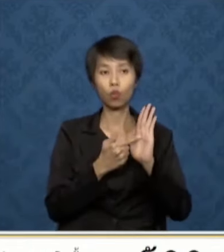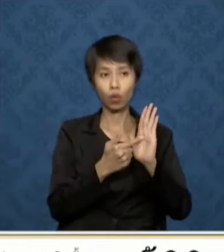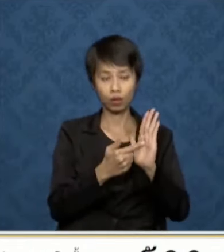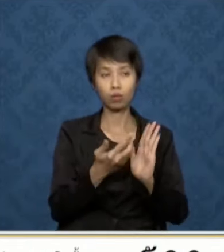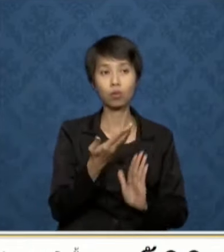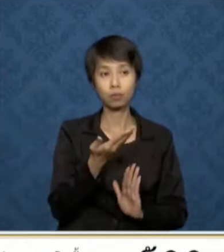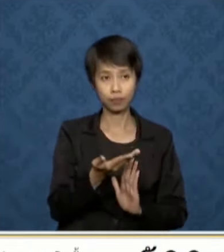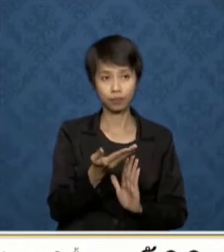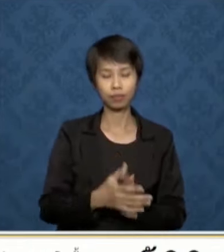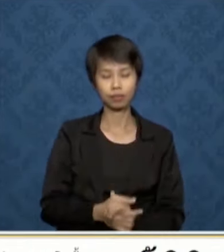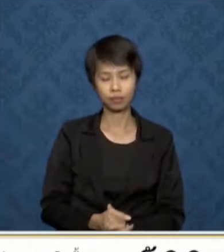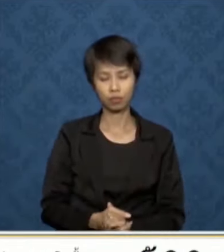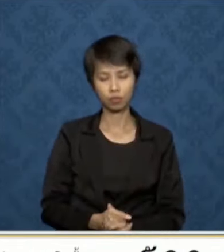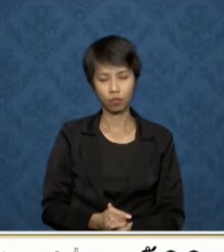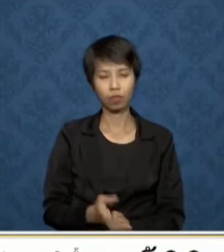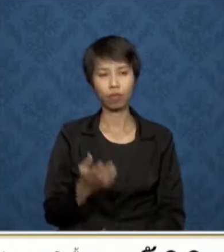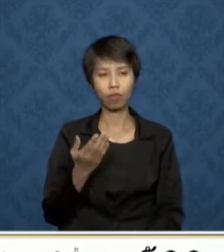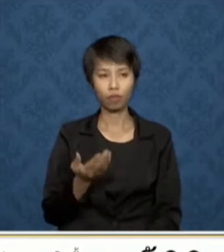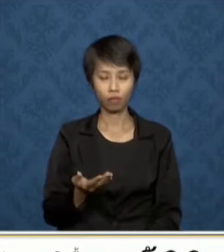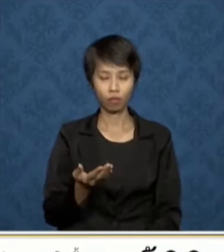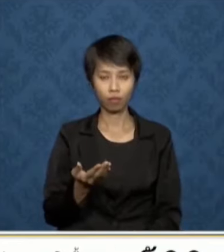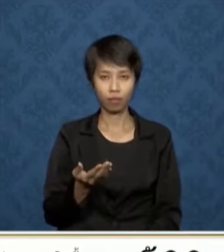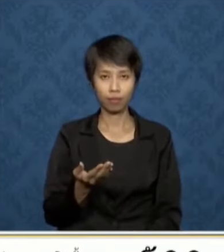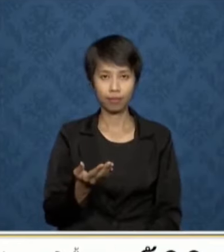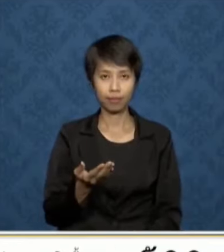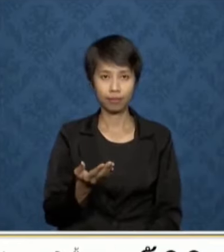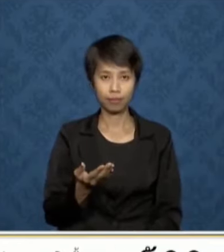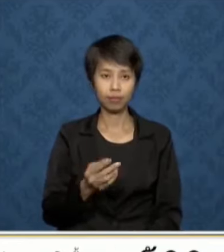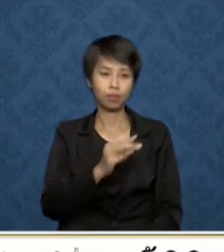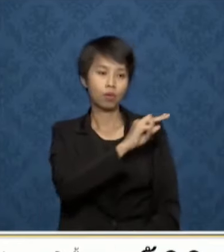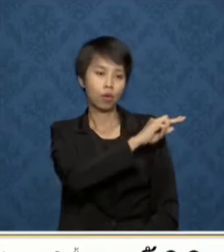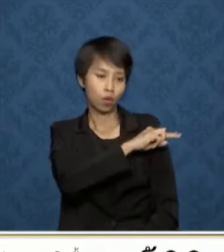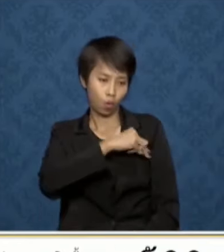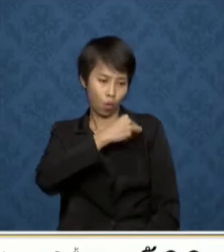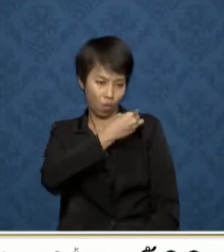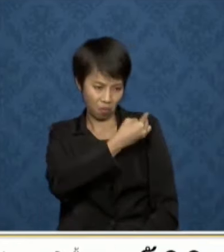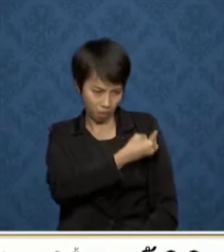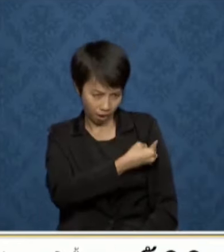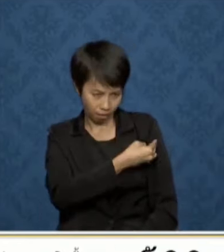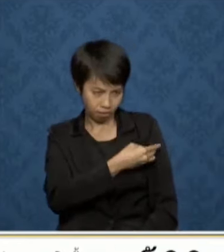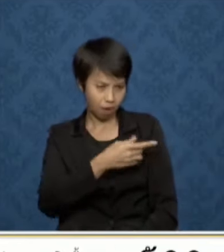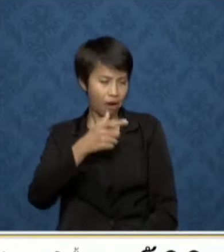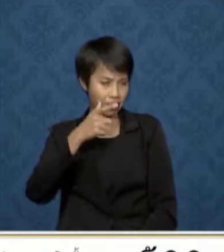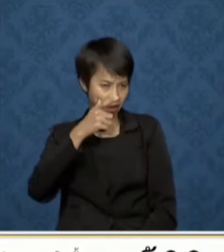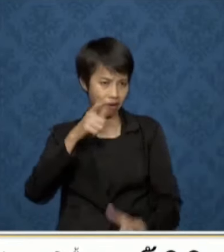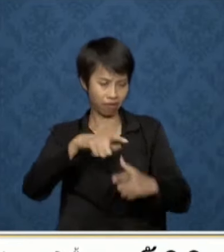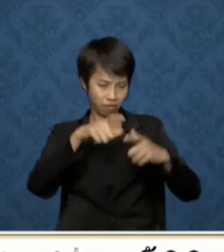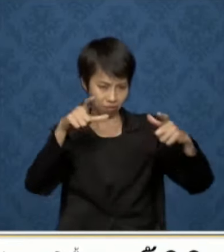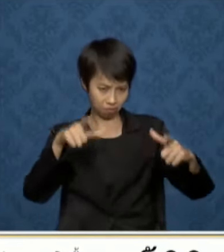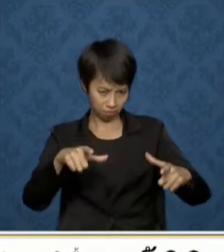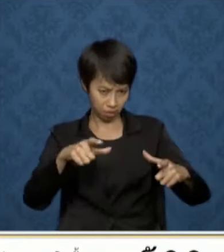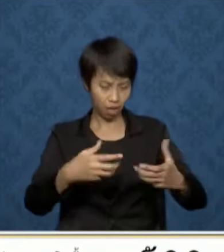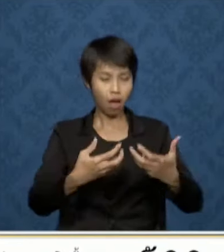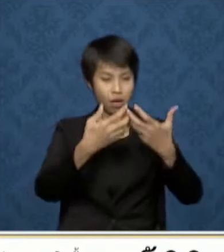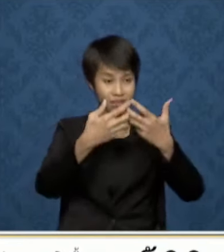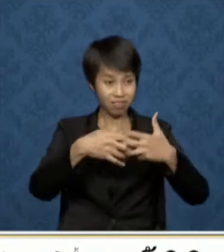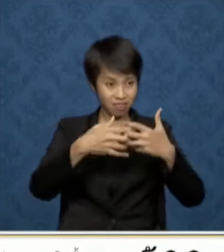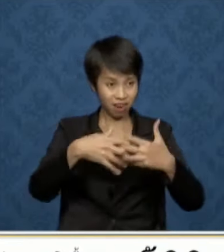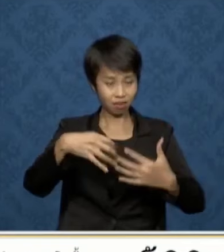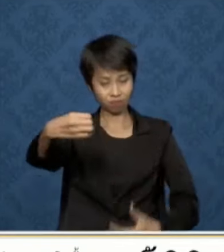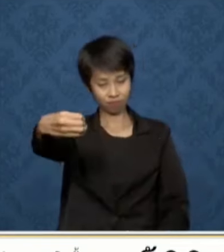ะนะครับเพรนั้นก็เลยต้องย้อนกมาเชลาถัไปครัวา โรงพยาบาลระดับนี้เนี่ยมีเครื่อง Xray ไ